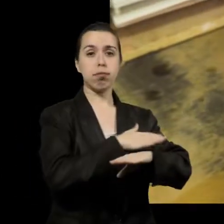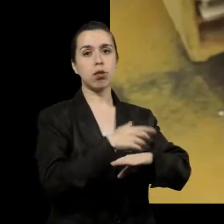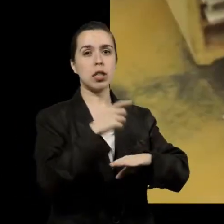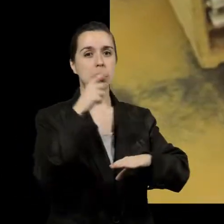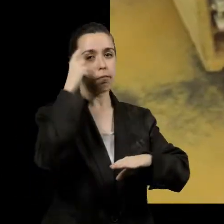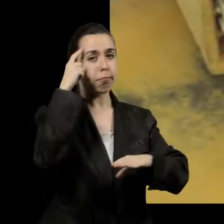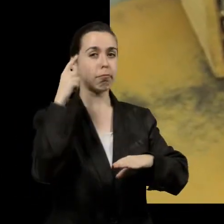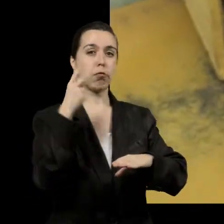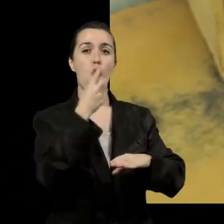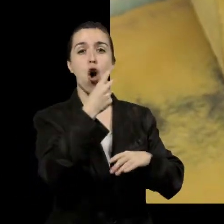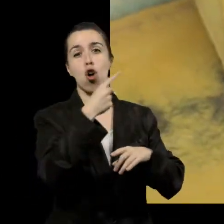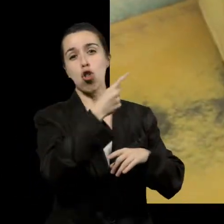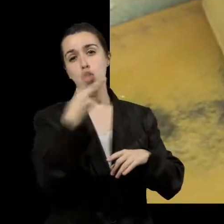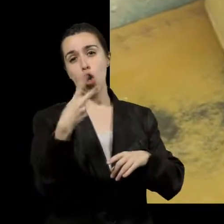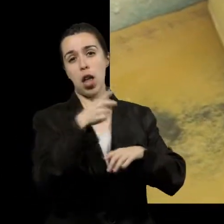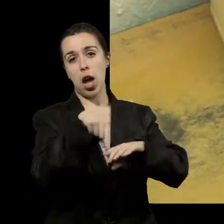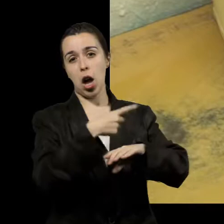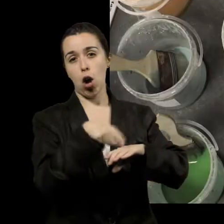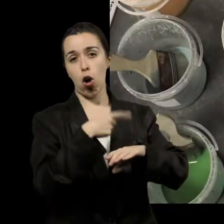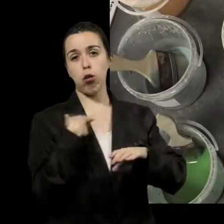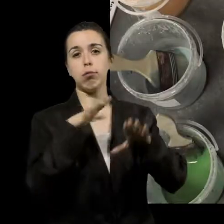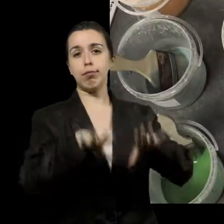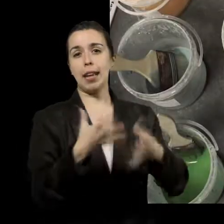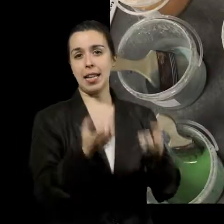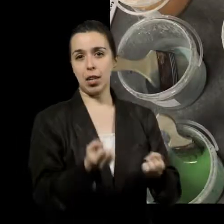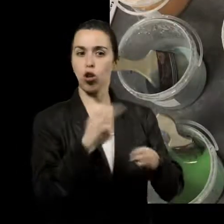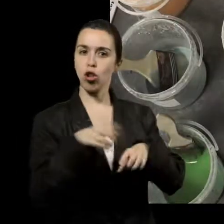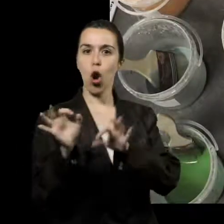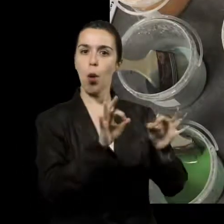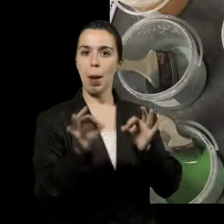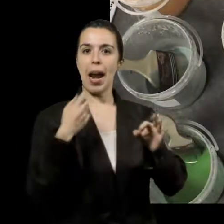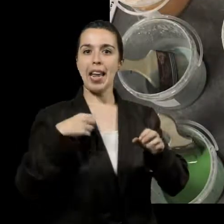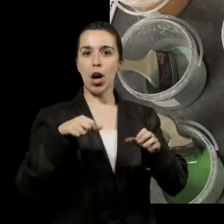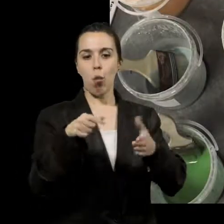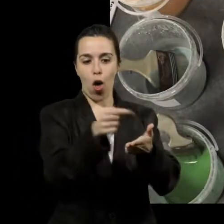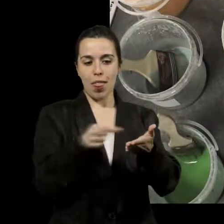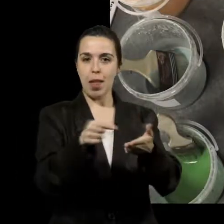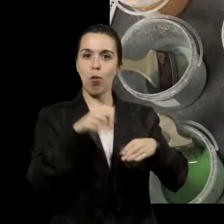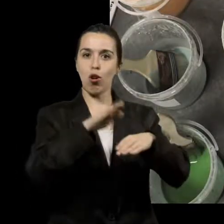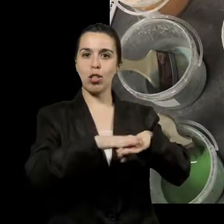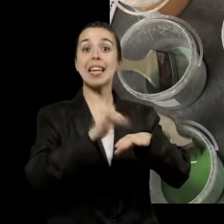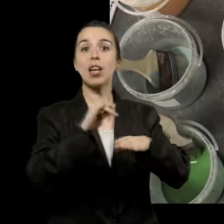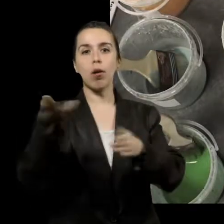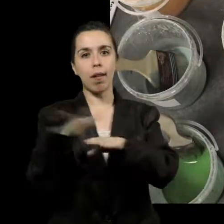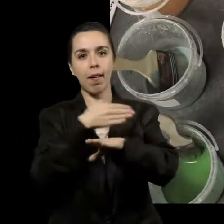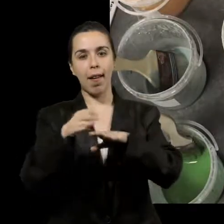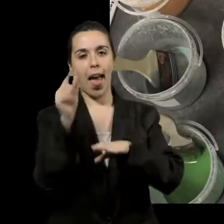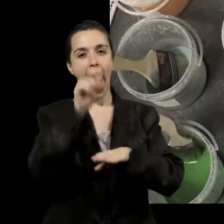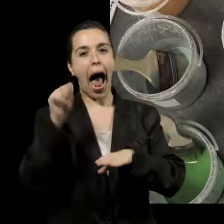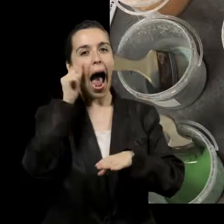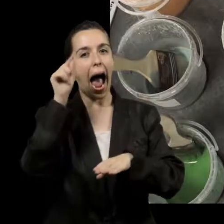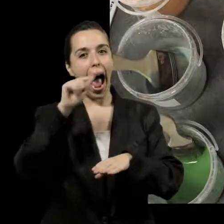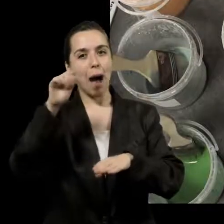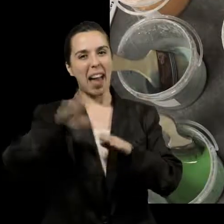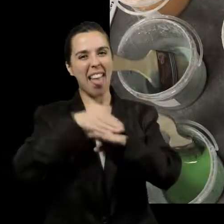Un cop banyada, s'eixuga unes 12 hores. Nosaltres partirem d'un joc de trepes de paper preparades i planxades amb cera d'abella